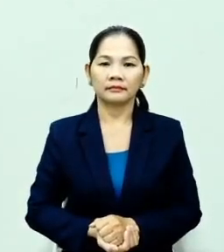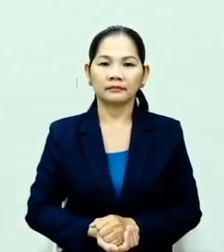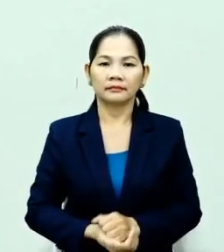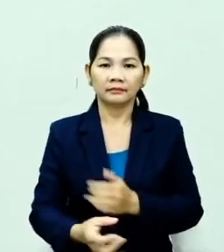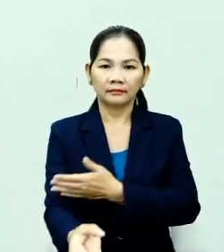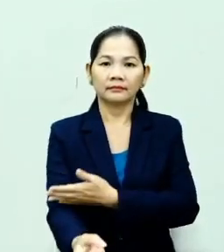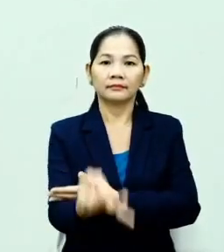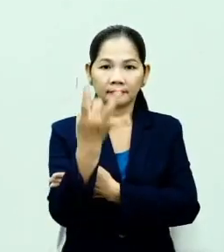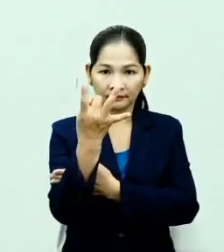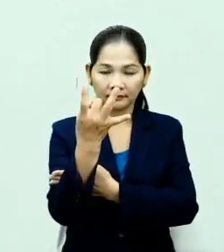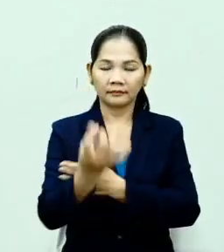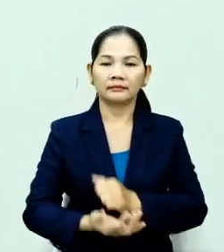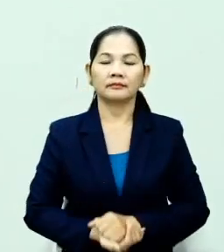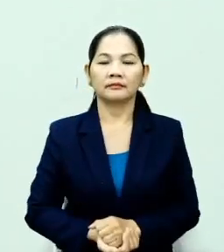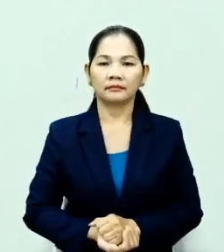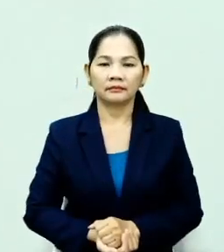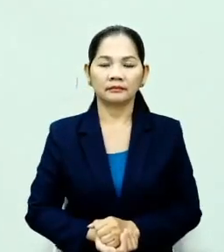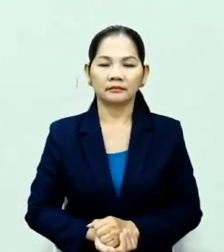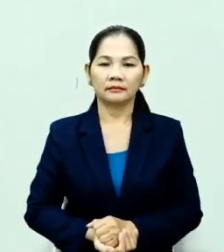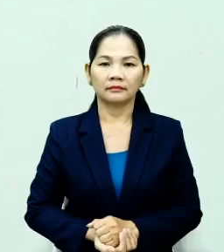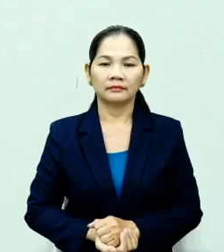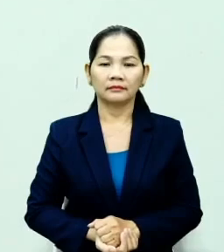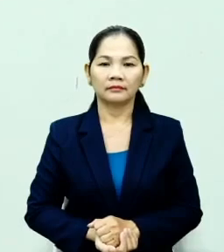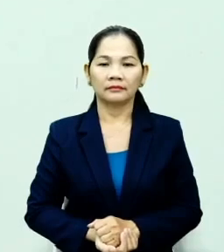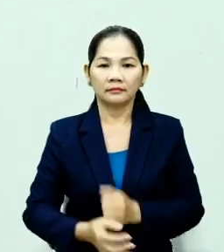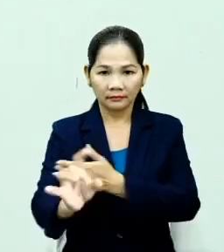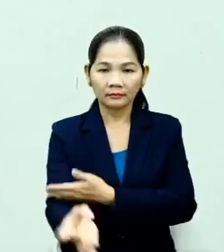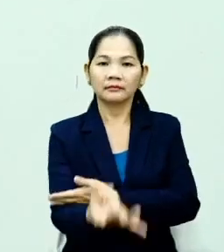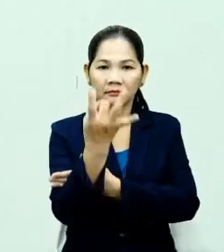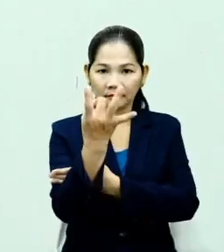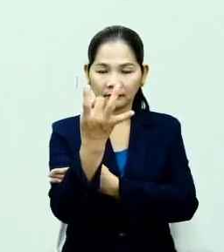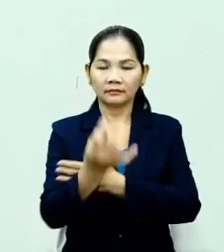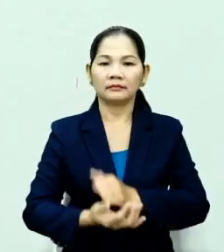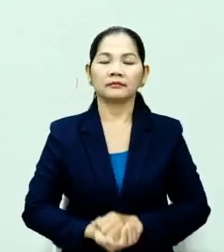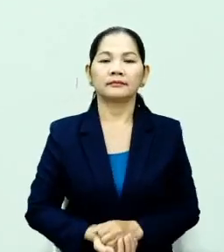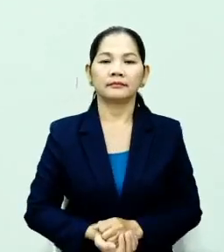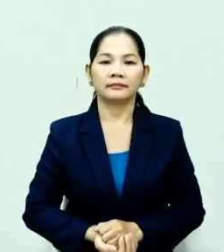pro lầm cha pro lầm